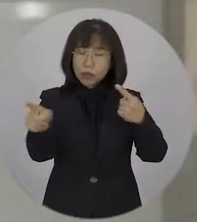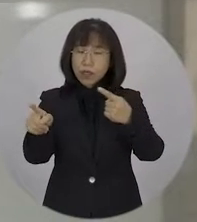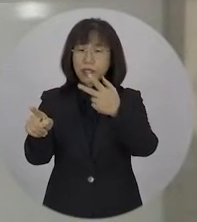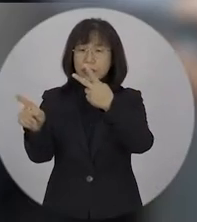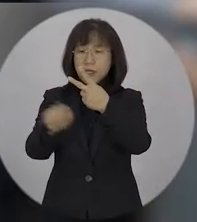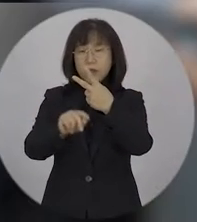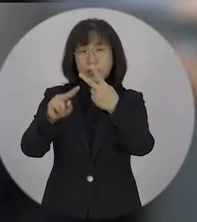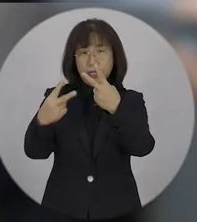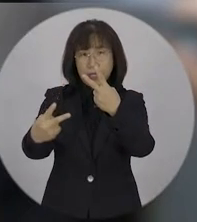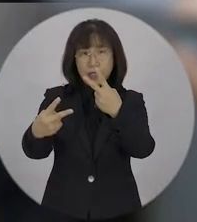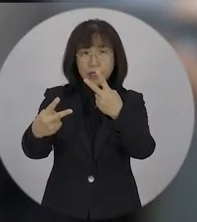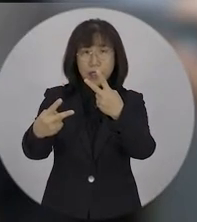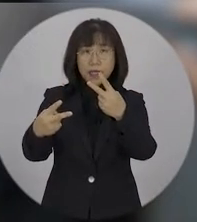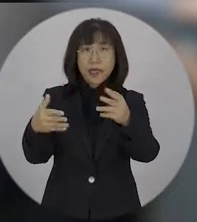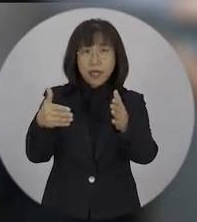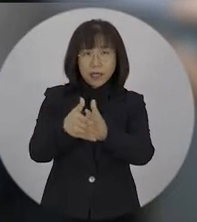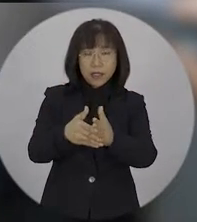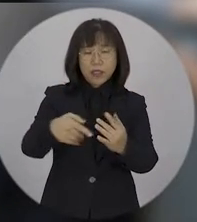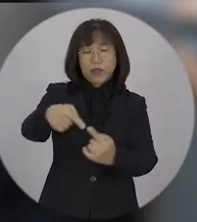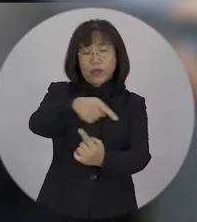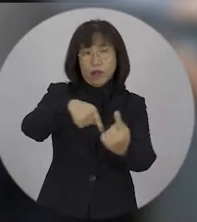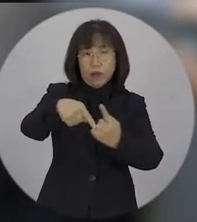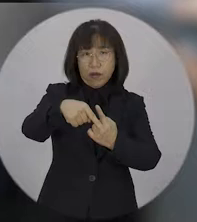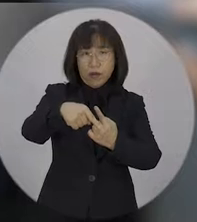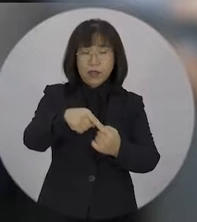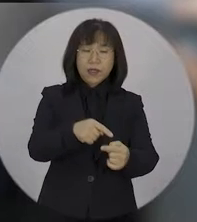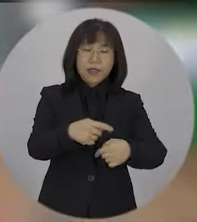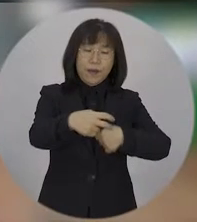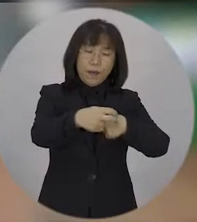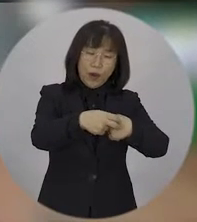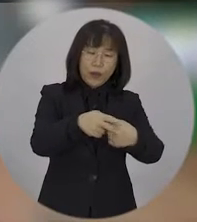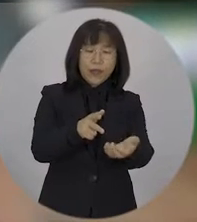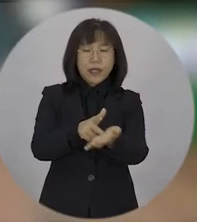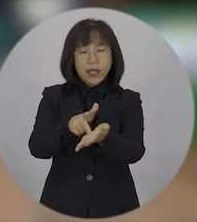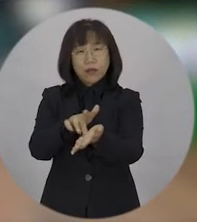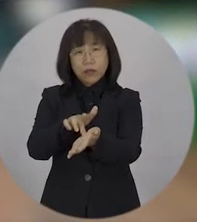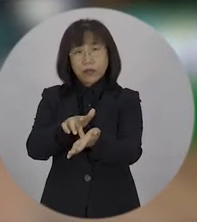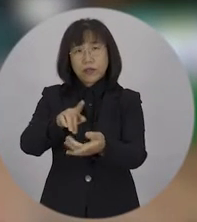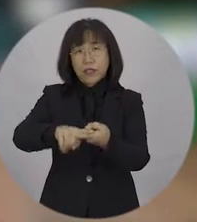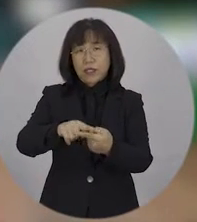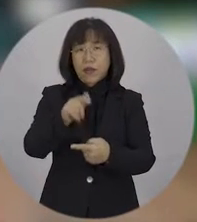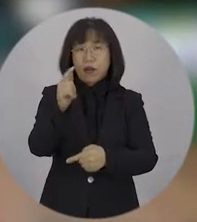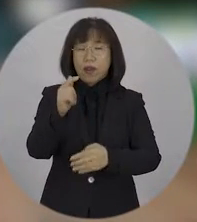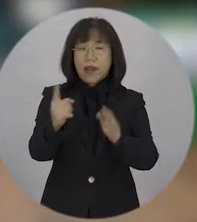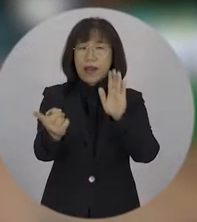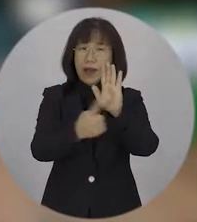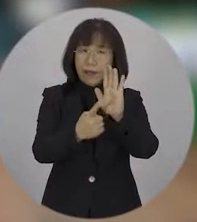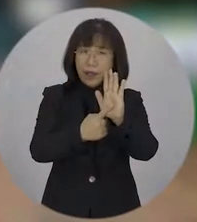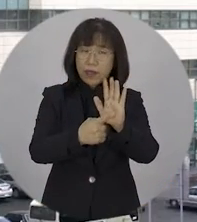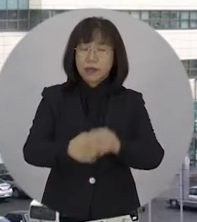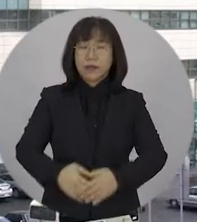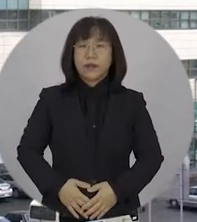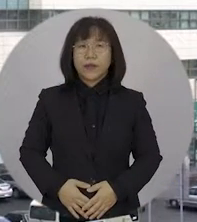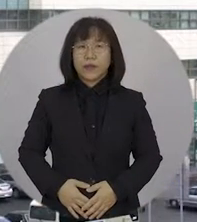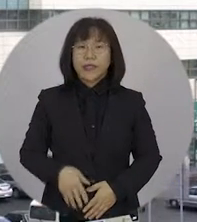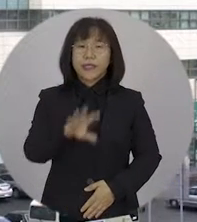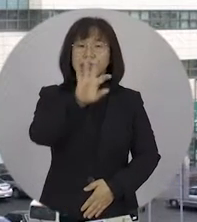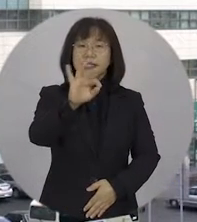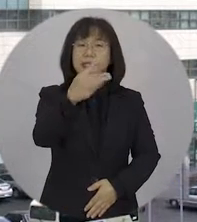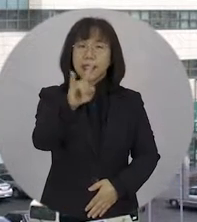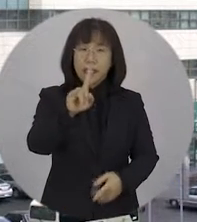운영하며 진료가 가능한 의료기관과 약국 등을 안내합니다 또 24시간 응급실은 2대